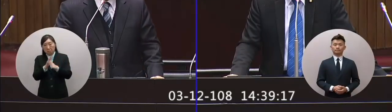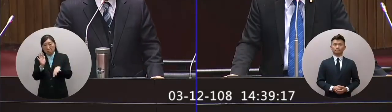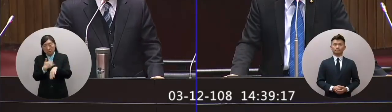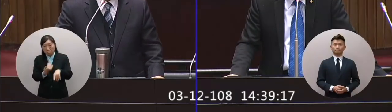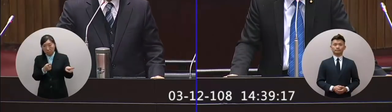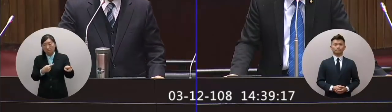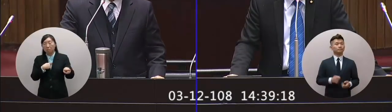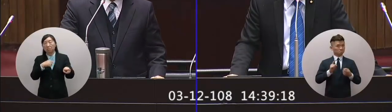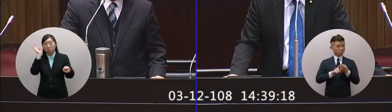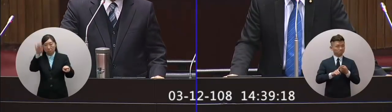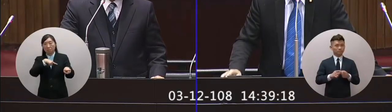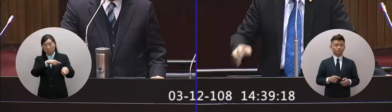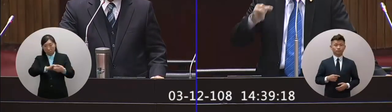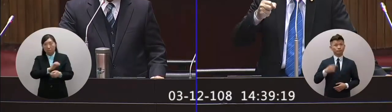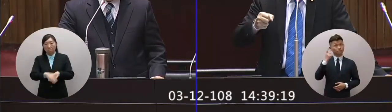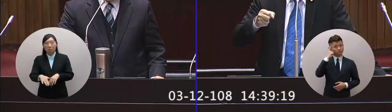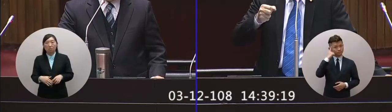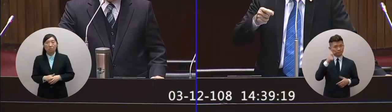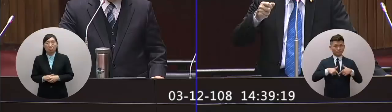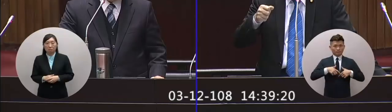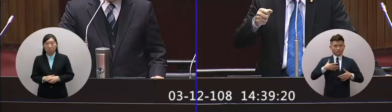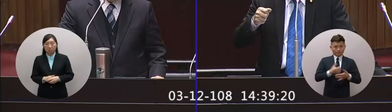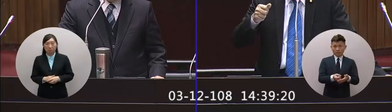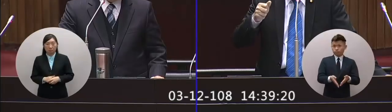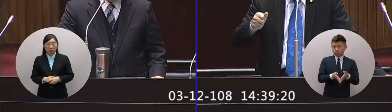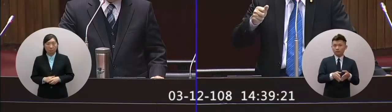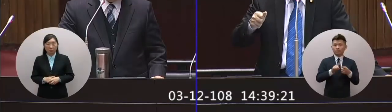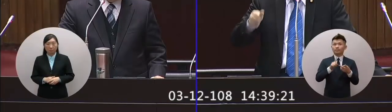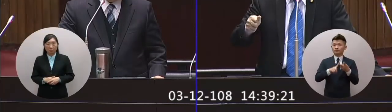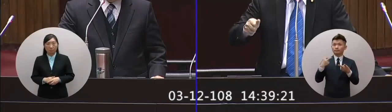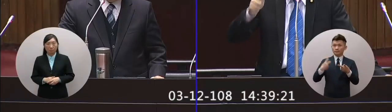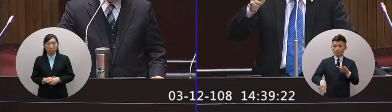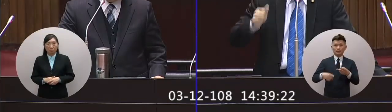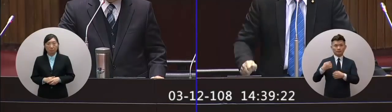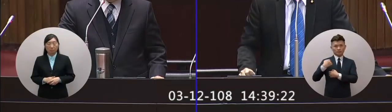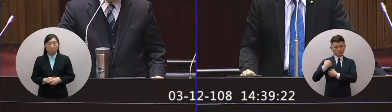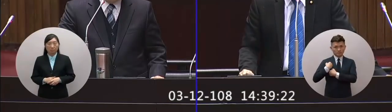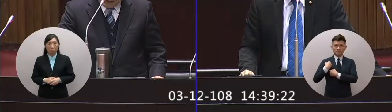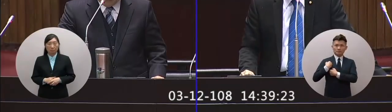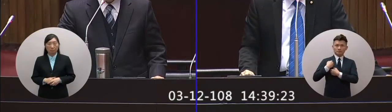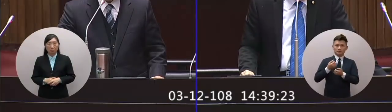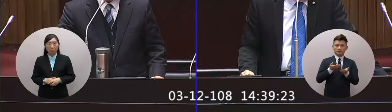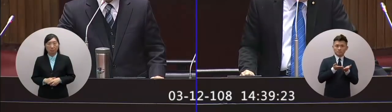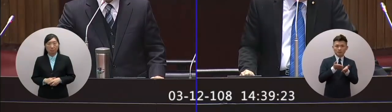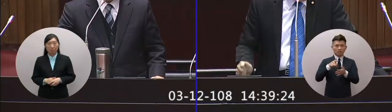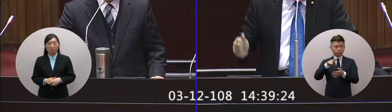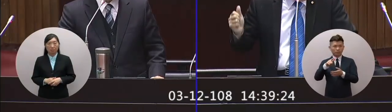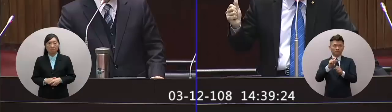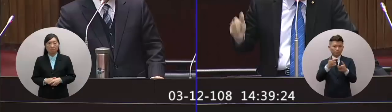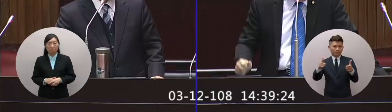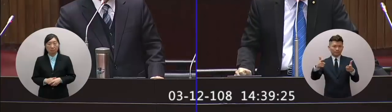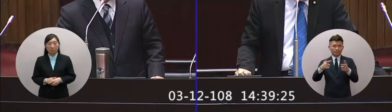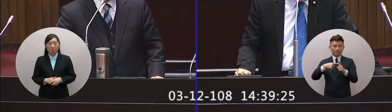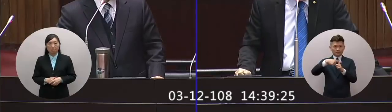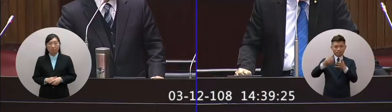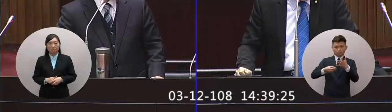我。 对，所以我想除了决心以外，最重要是我们的国防的力量要向上提升了哈。 当然， 我看到这个